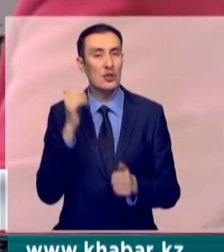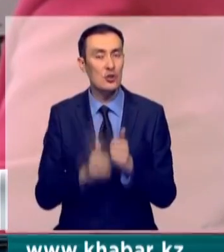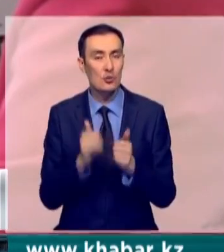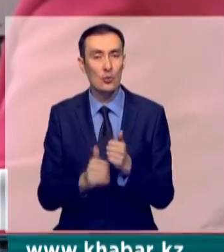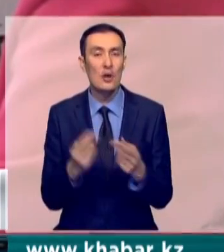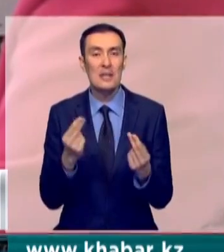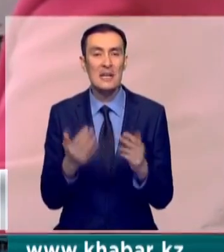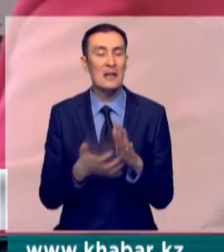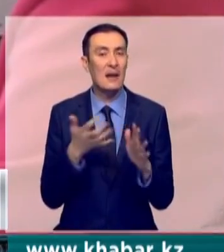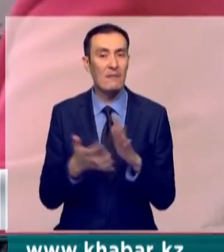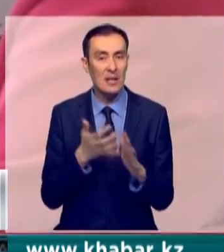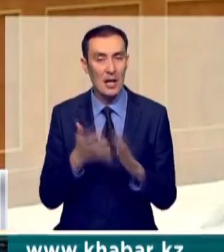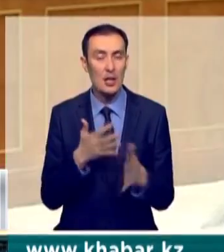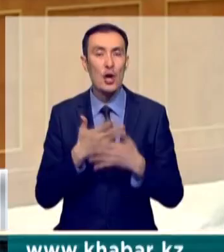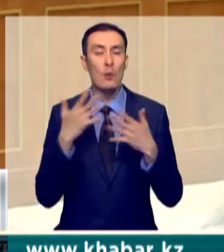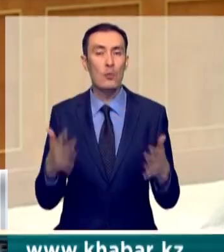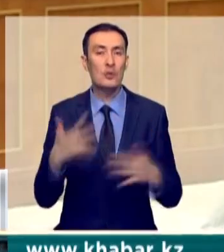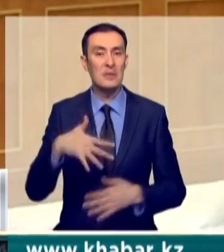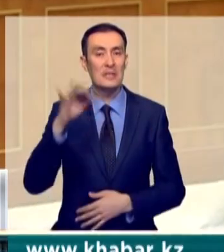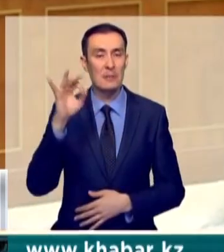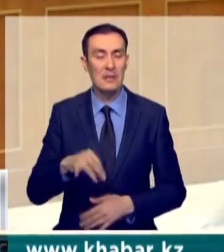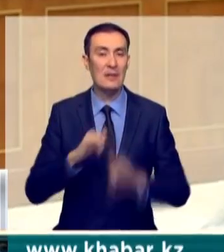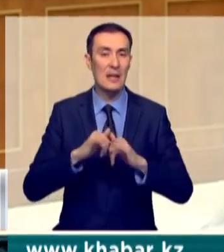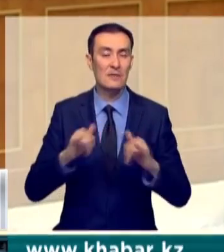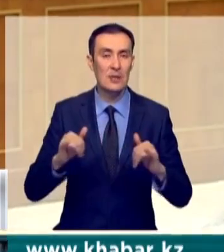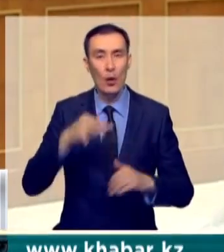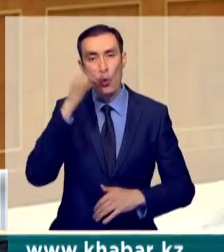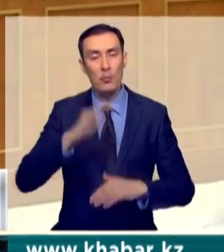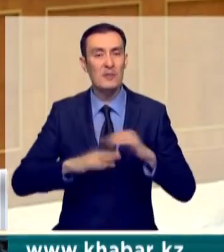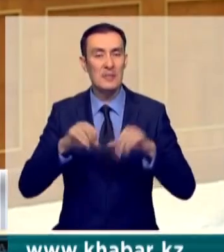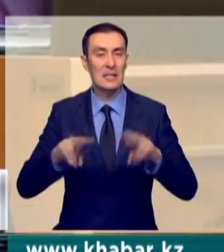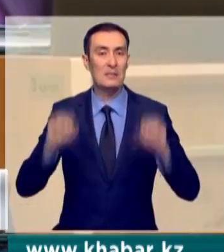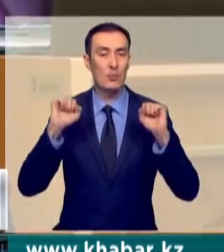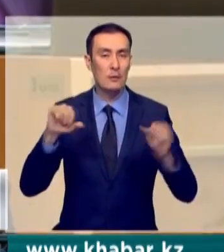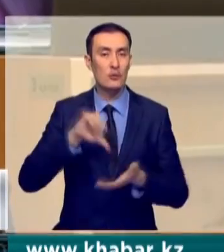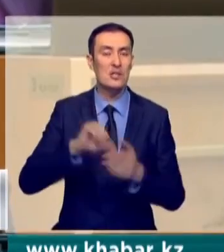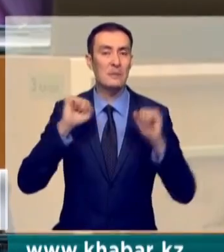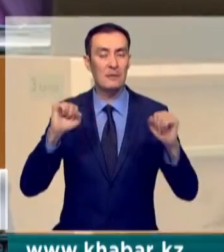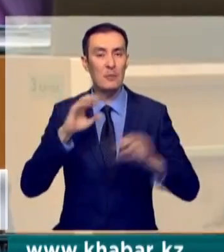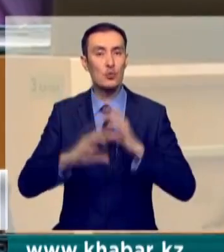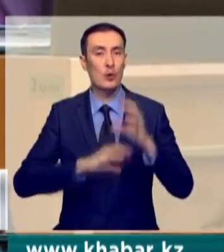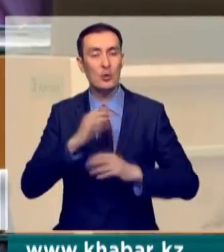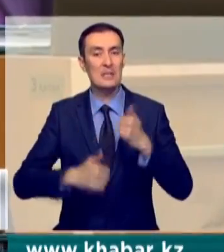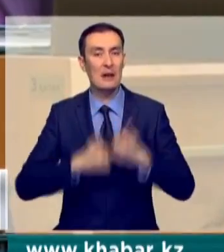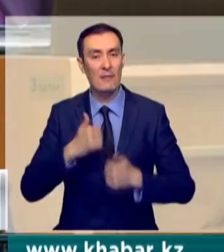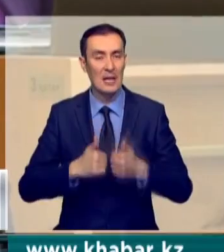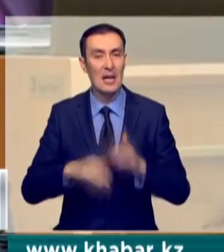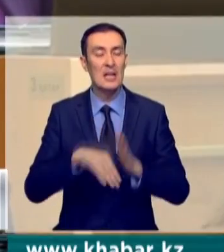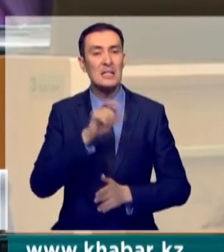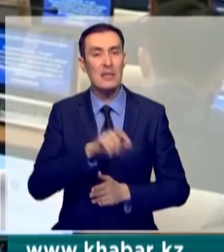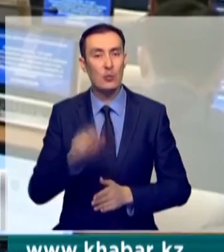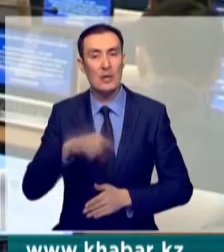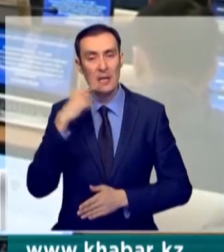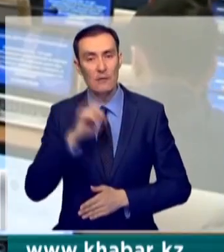зачастую этих денег не хватает. Больше половины идет на развитие профессионального спорта и участие спортсменов на международных соревнованиях.